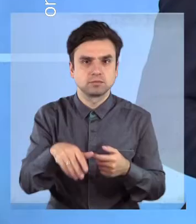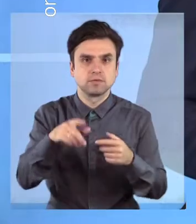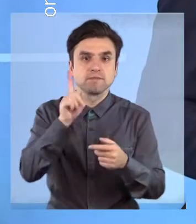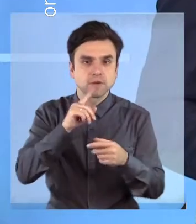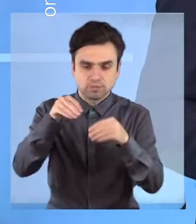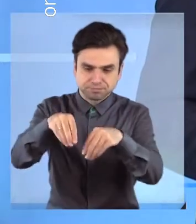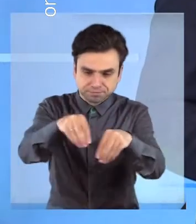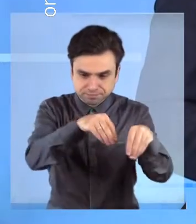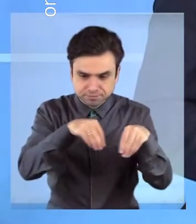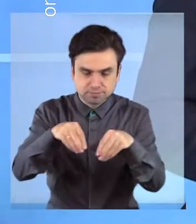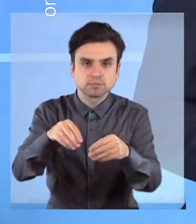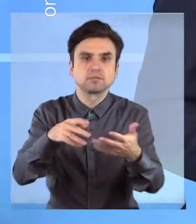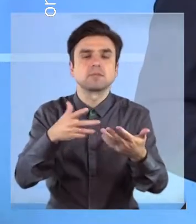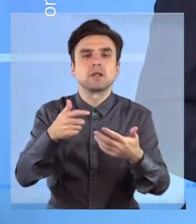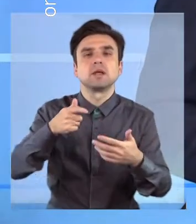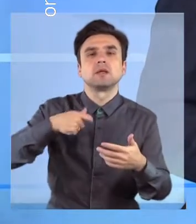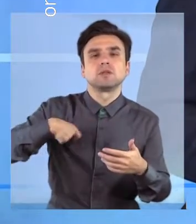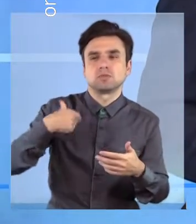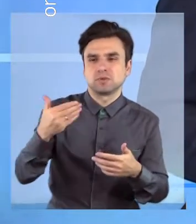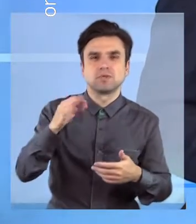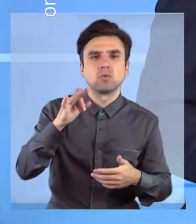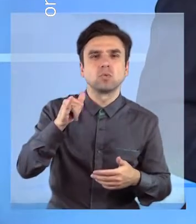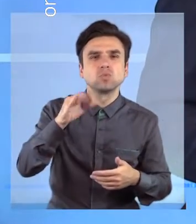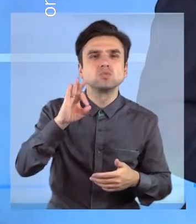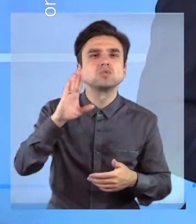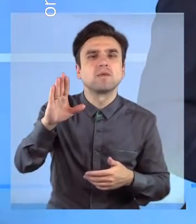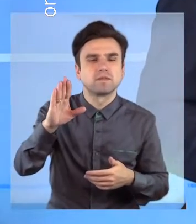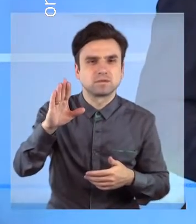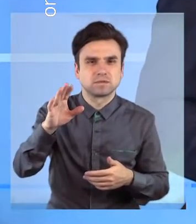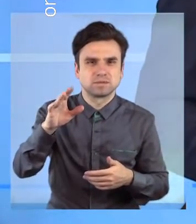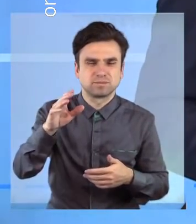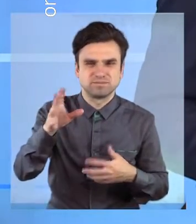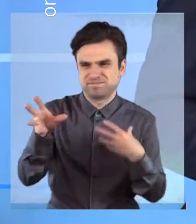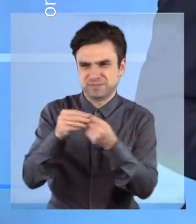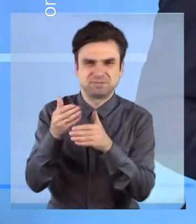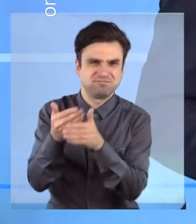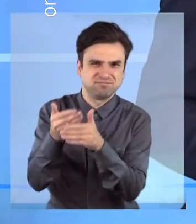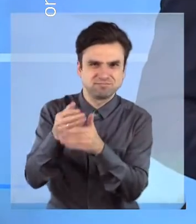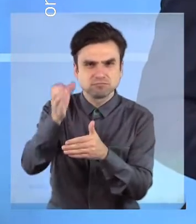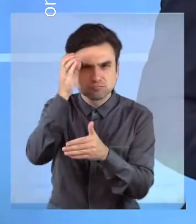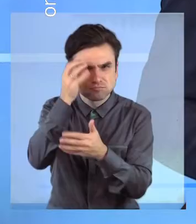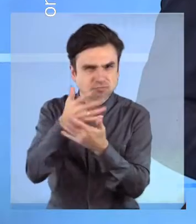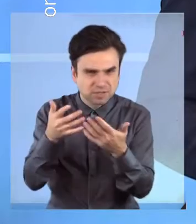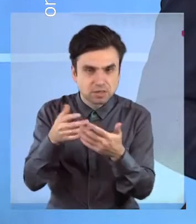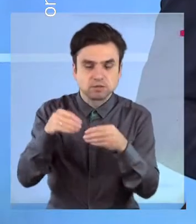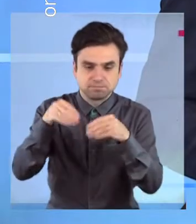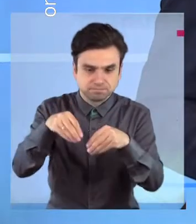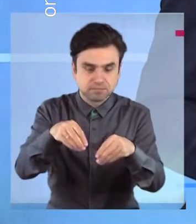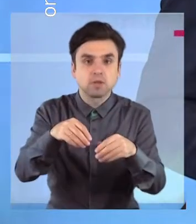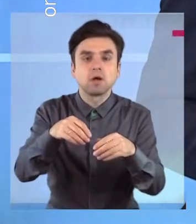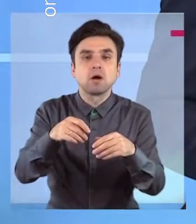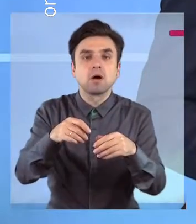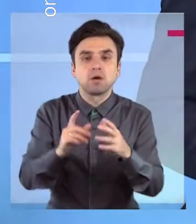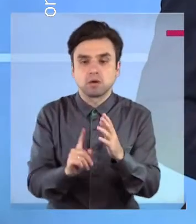Костянтина Усова та наші журналісти. Цим паросткам близько року вони проросли у Гданцівському з жолудів, які впали на землю